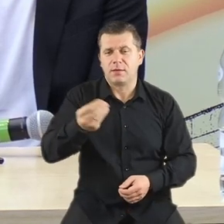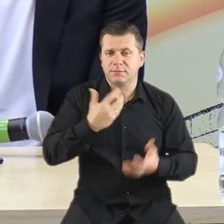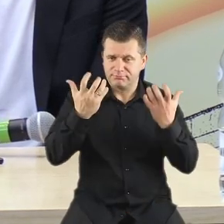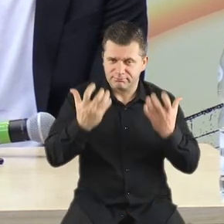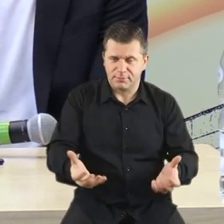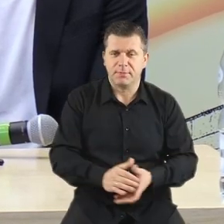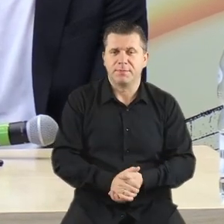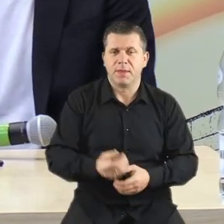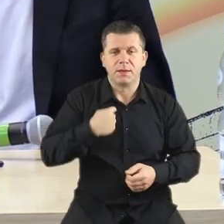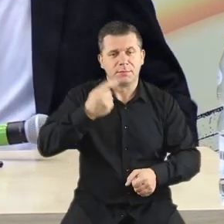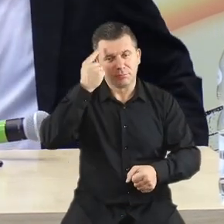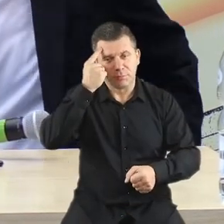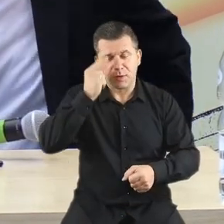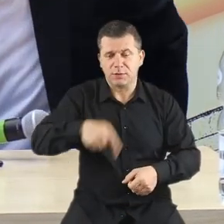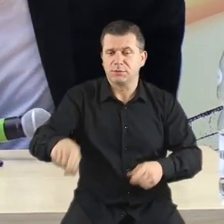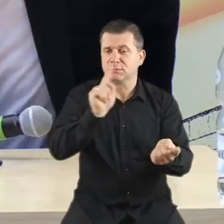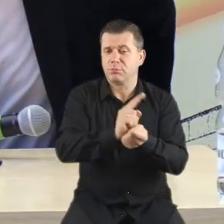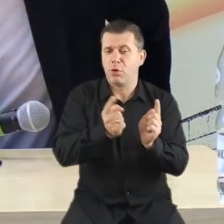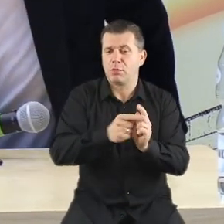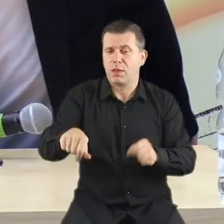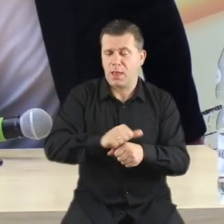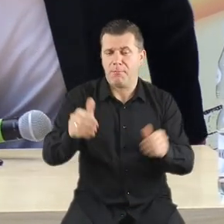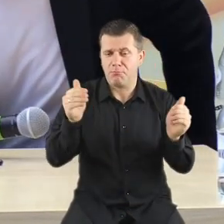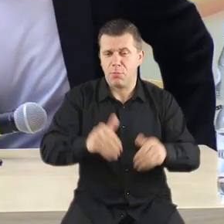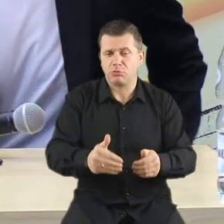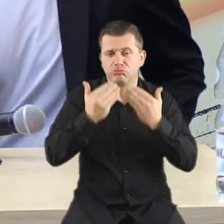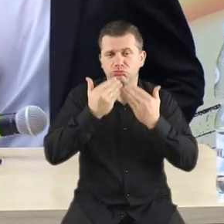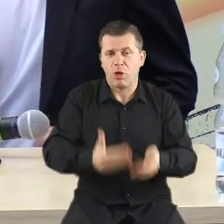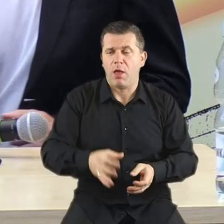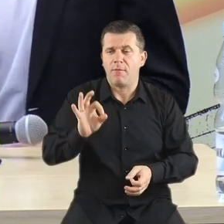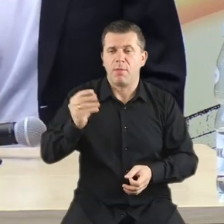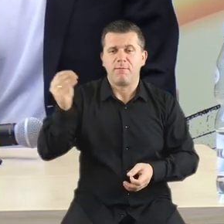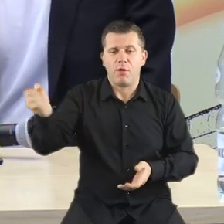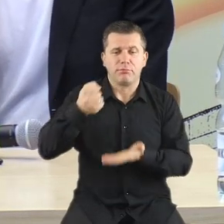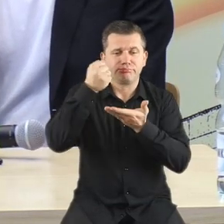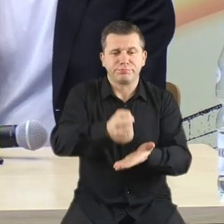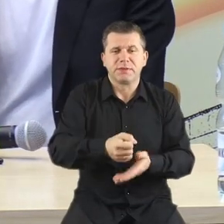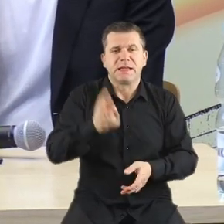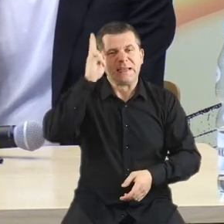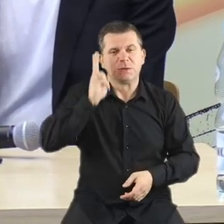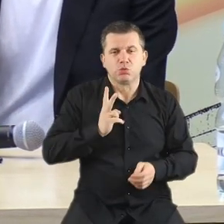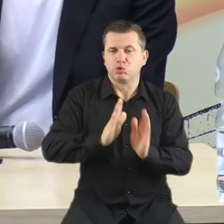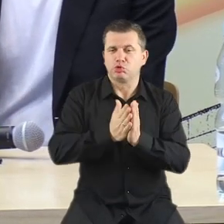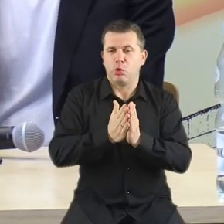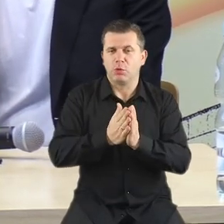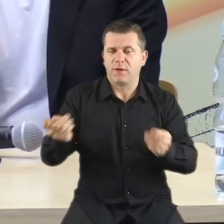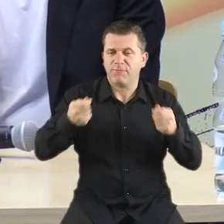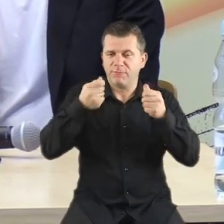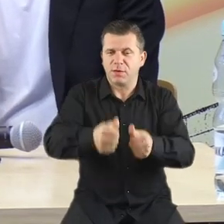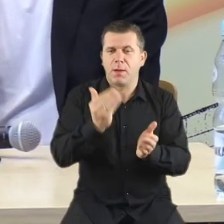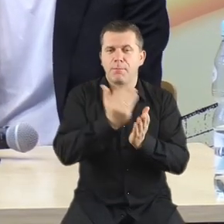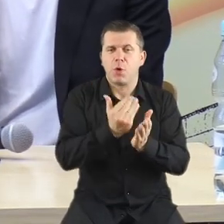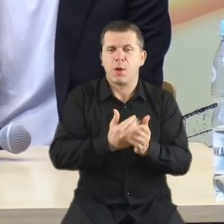pragnę przypomnieć, że spotkania te są możliwe dzięki środkom z Instytutu Książki, który finansuje